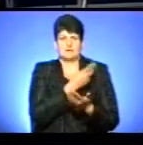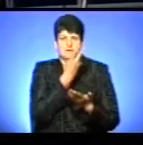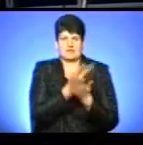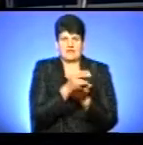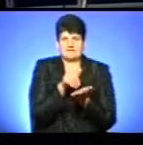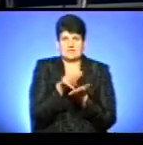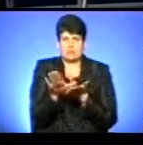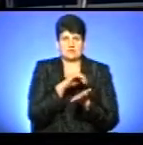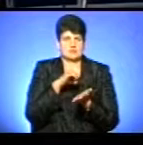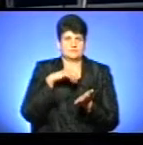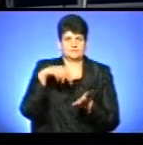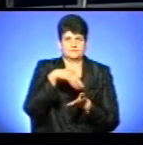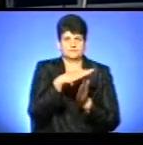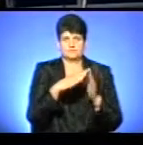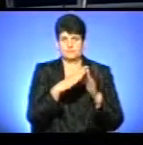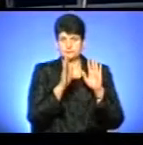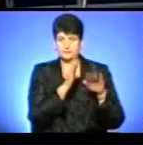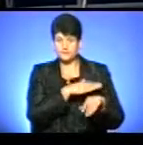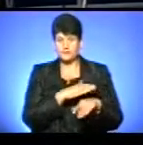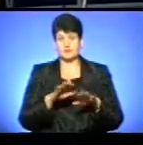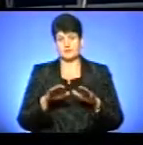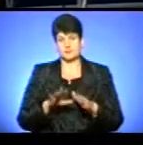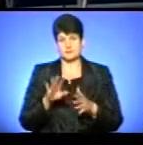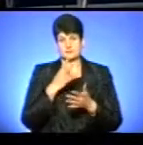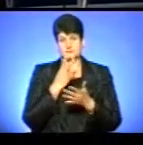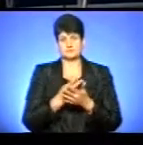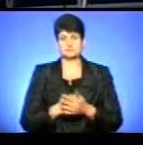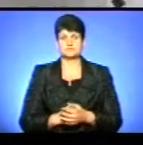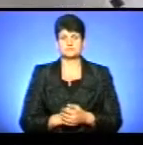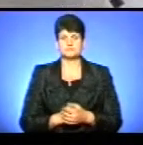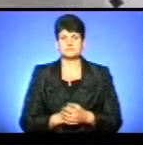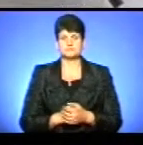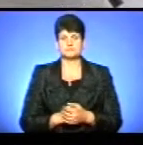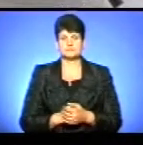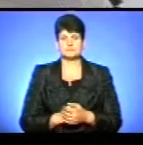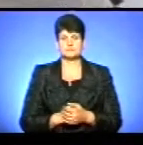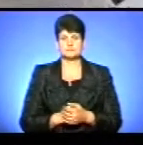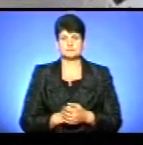і покинув медзаклад. На місці події була Соломія Струс.